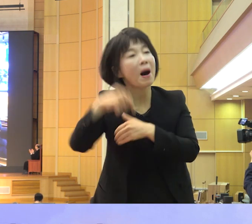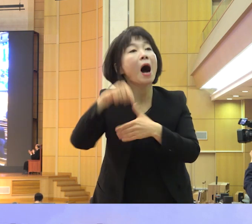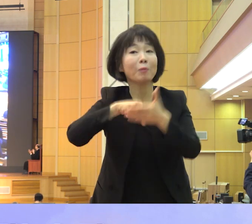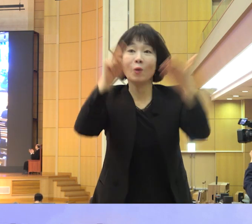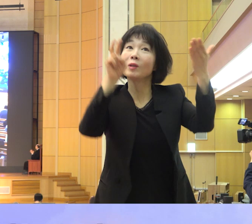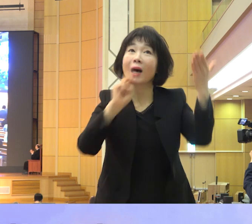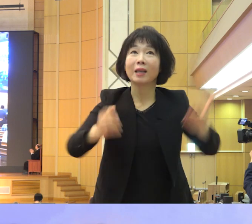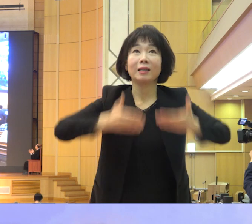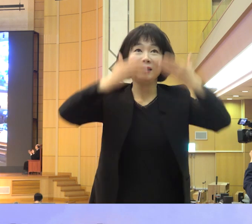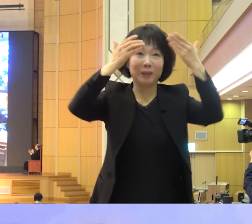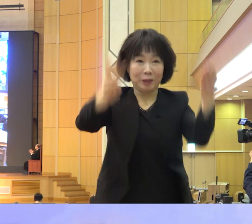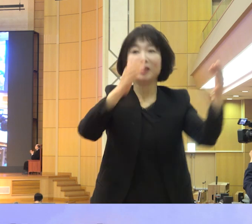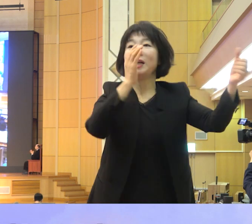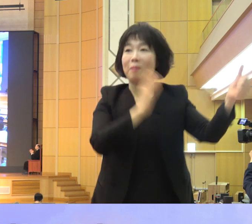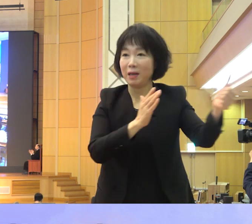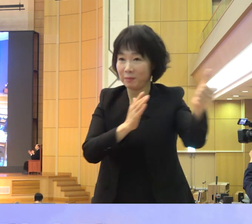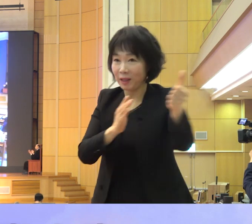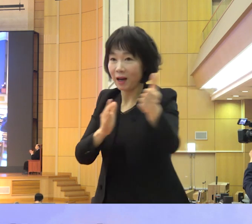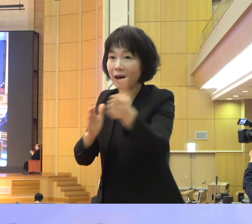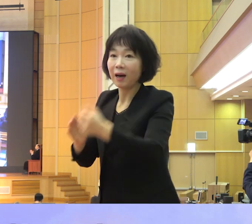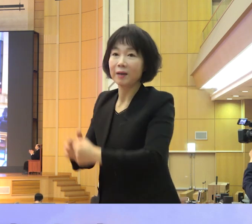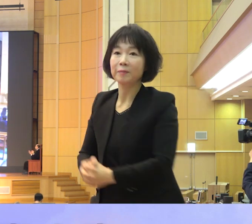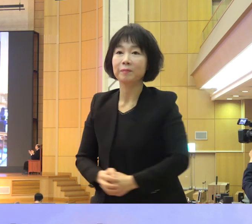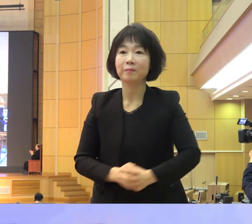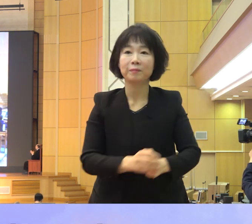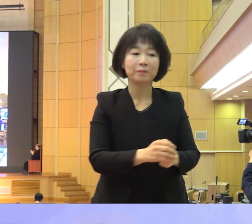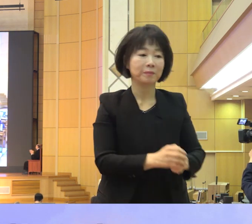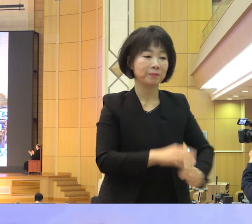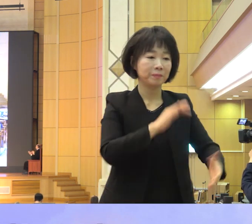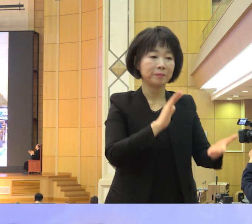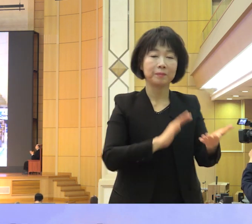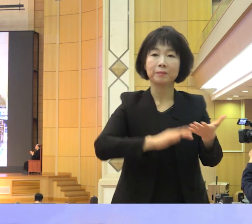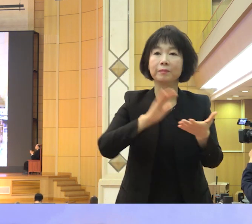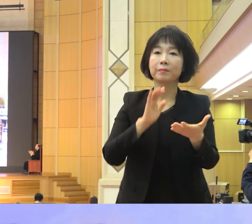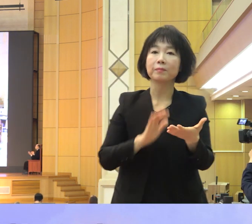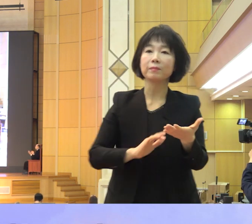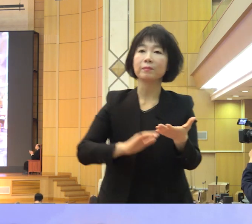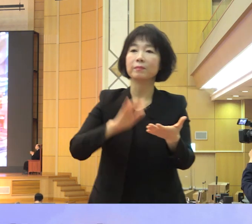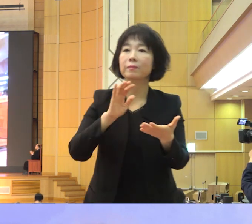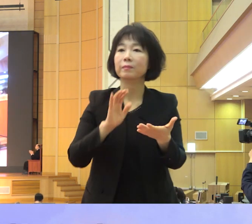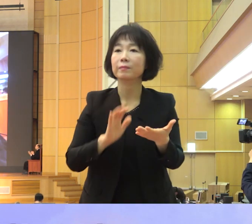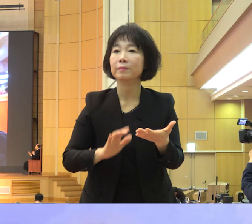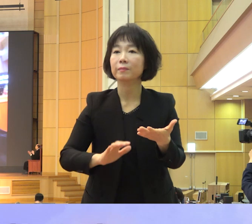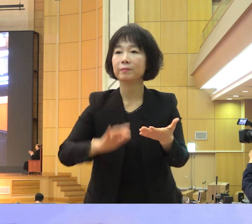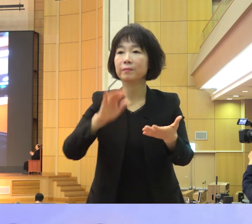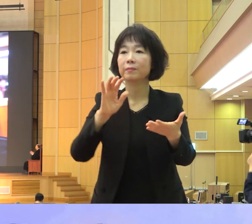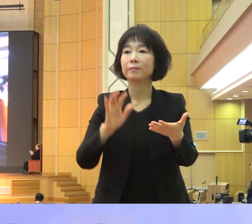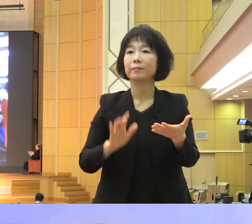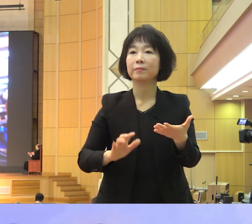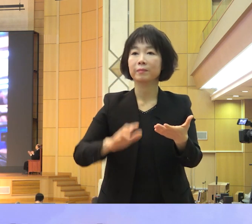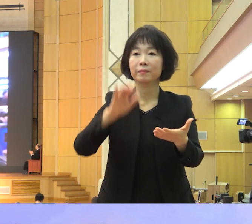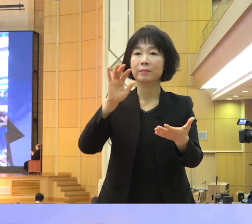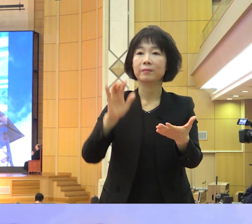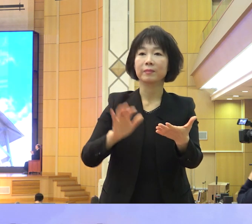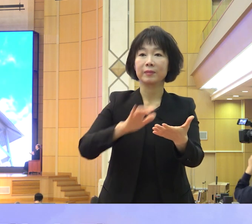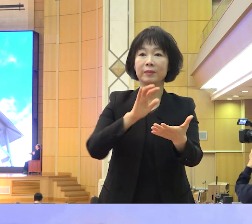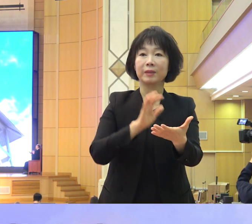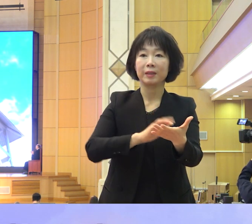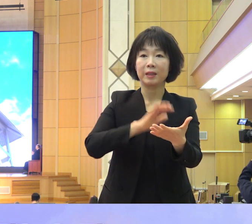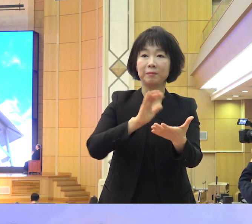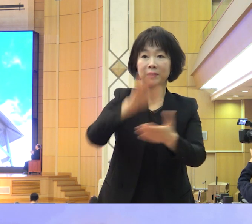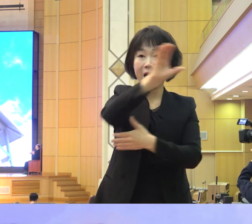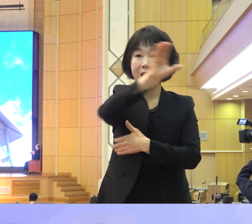되심을 믿으시면서 찬양하시길 예수님의 이름으로 부탁드립니다. 십자가 군병들아,